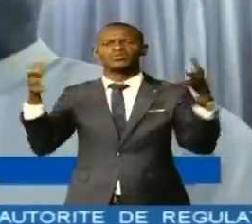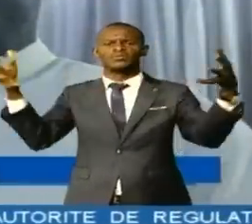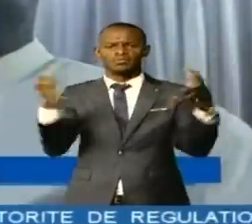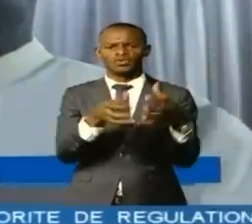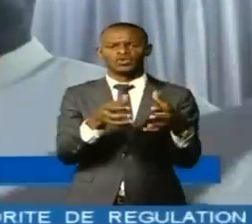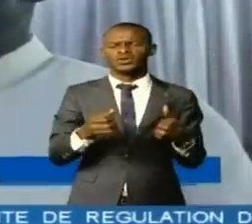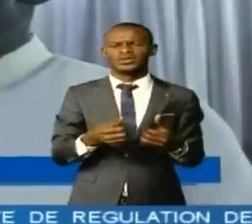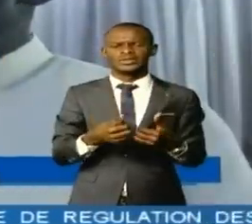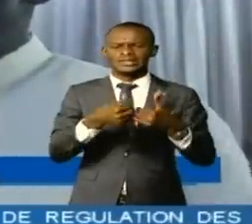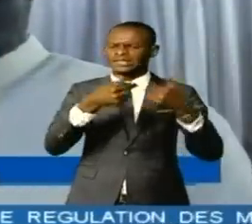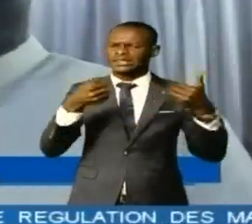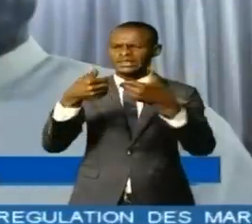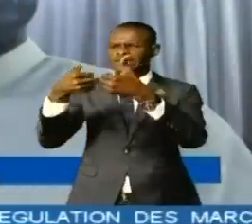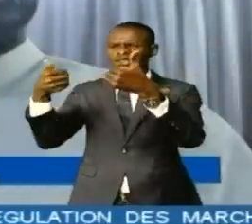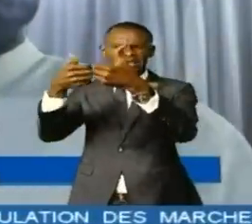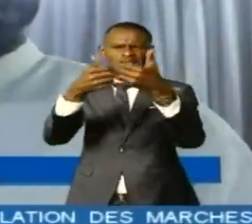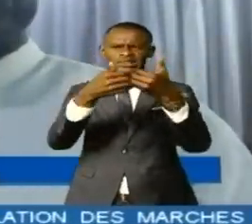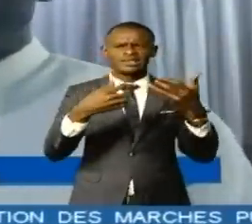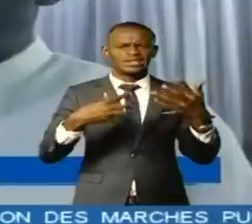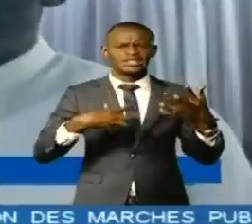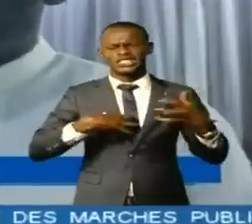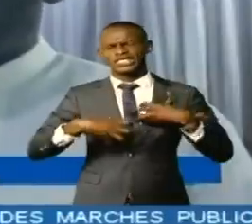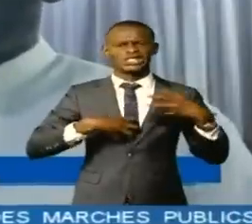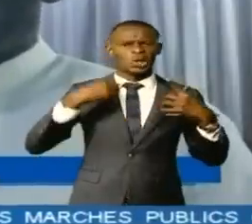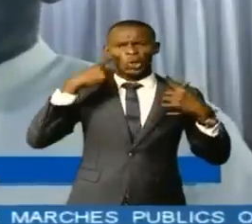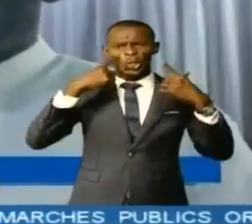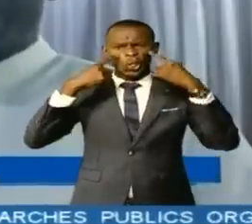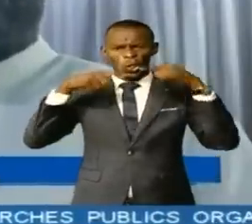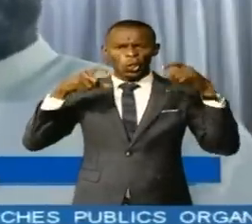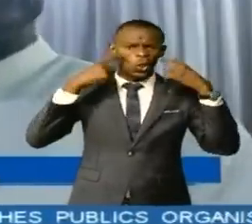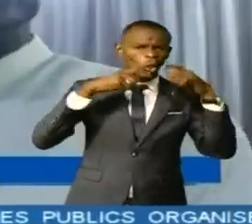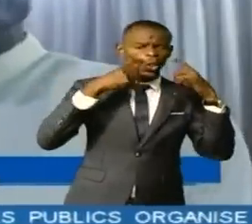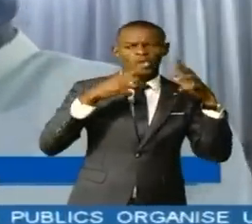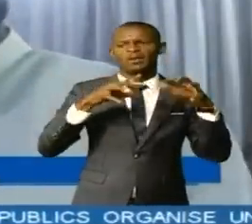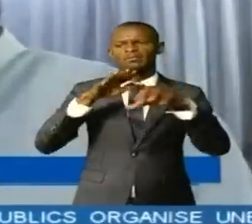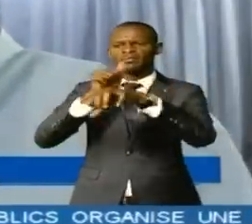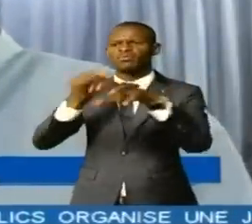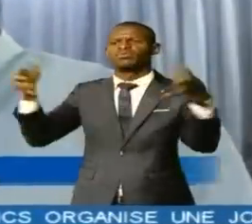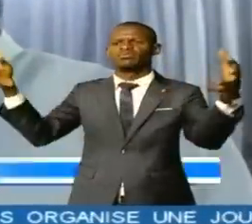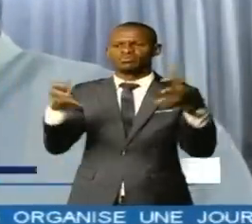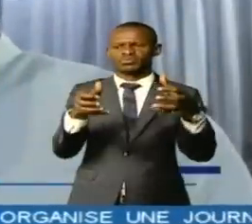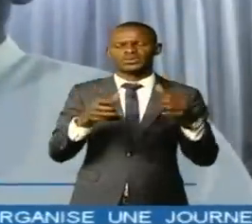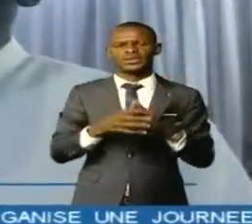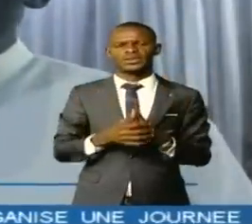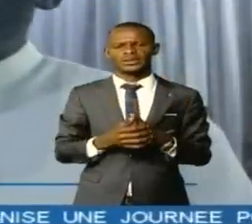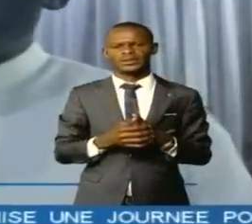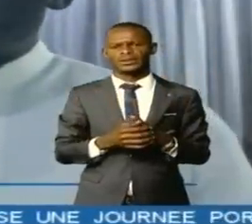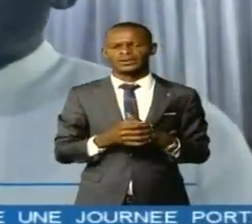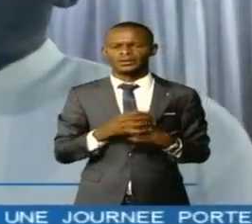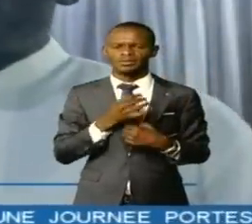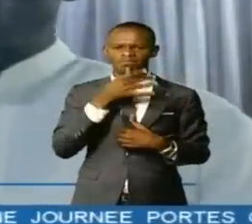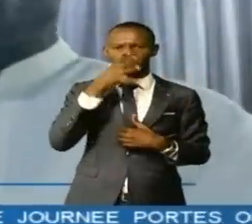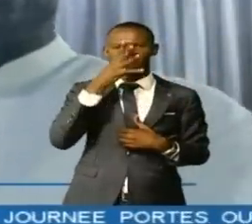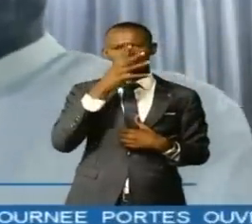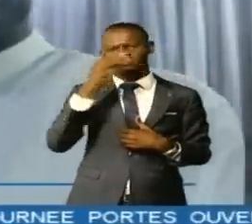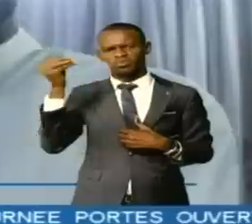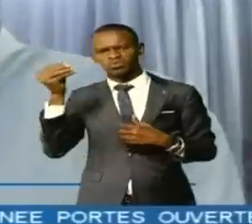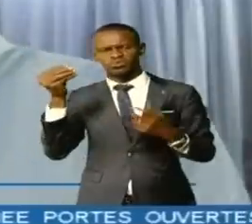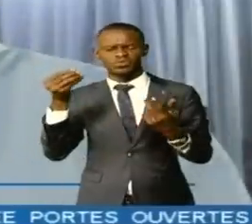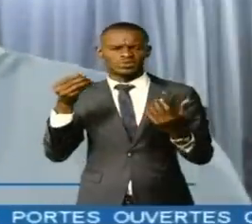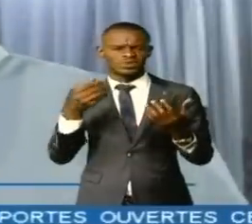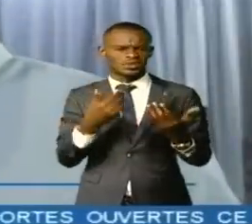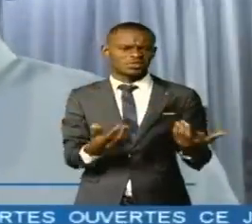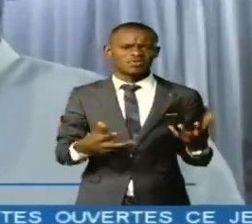Nos familles, c'est dans des pleurs, grincement des dents, les familles divisées, les parents pas, les coulounes dans